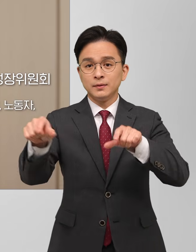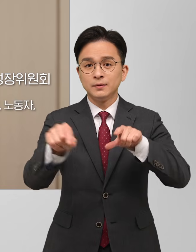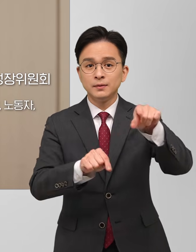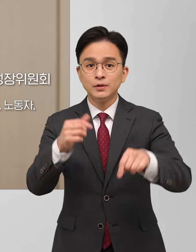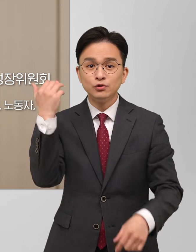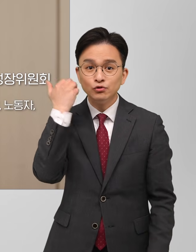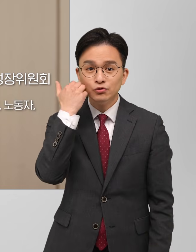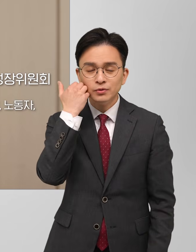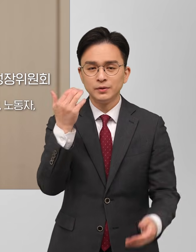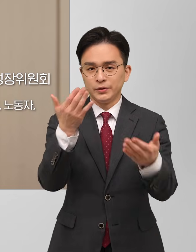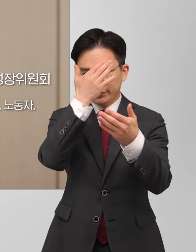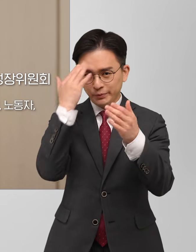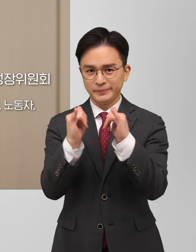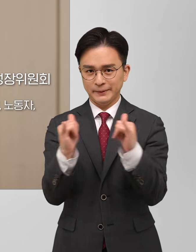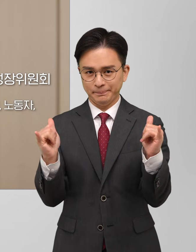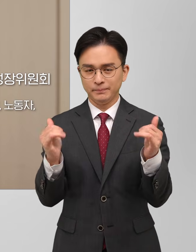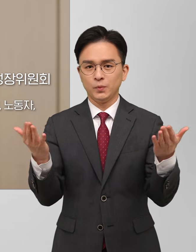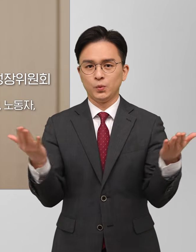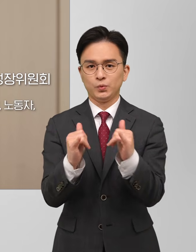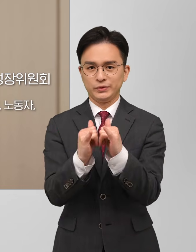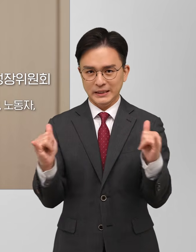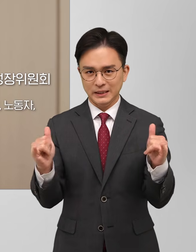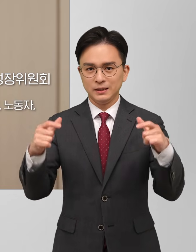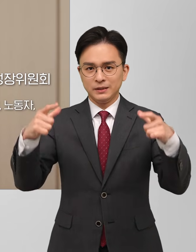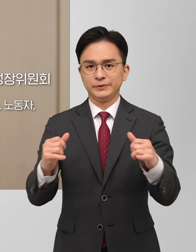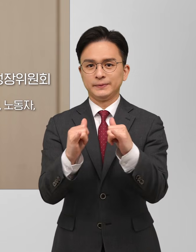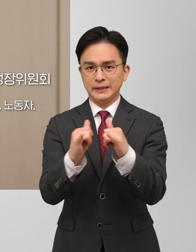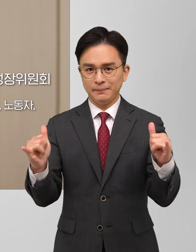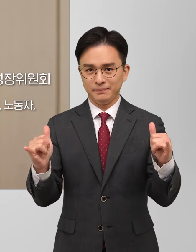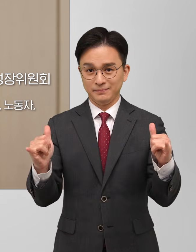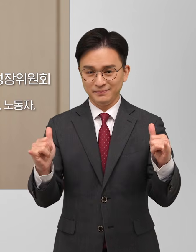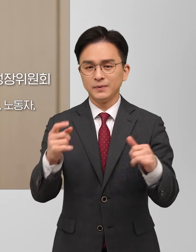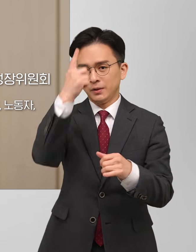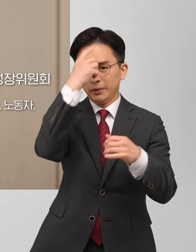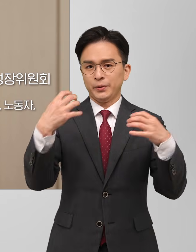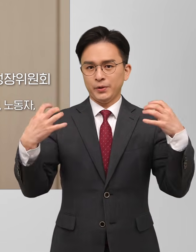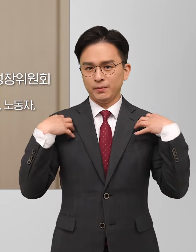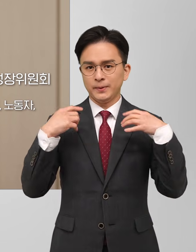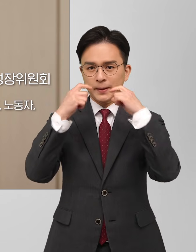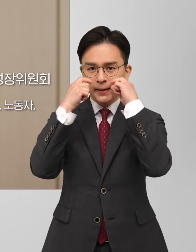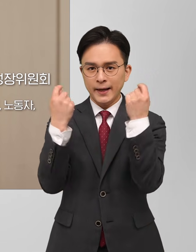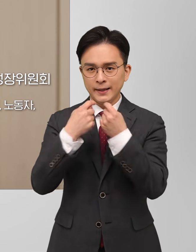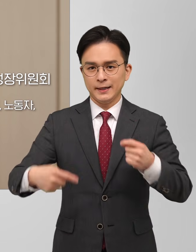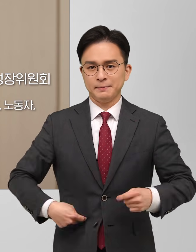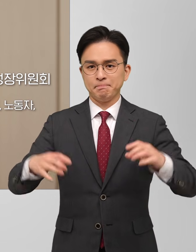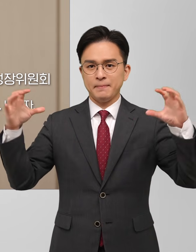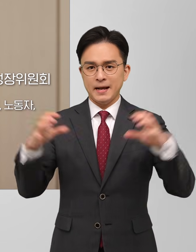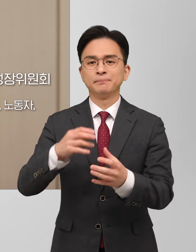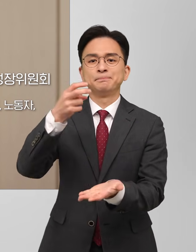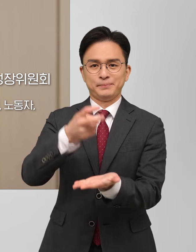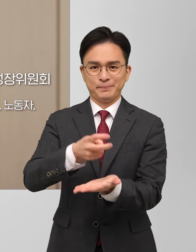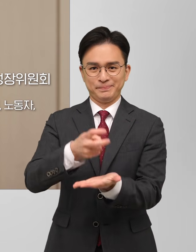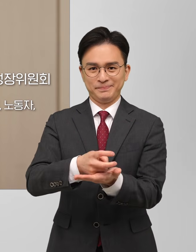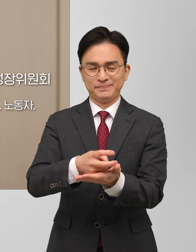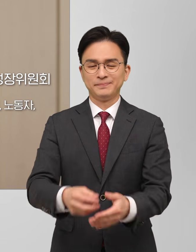위원회 민간위원회는 미래세대, 노동자, 지역 주민 등이 참여하는 협치를